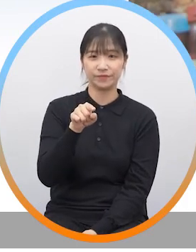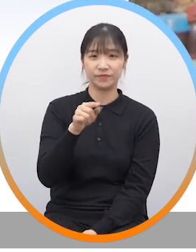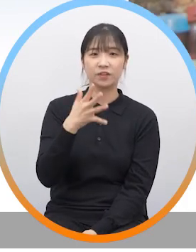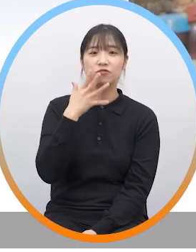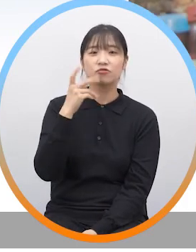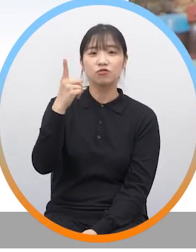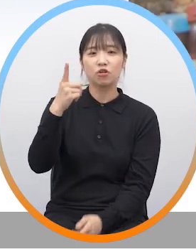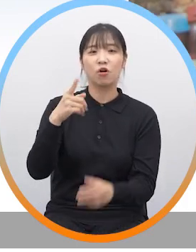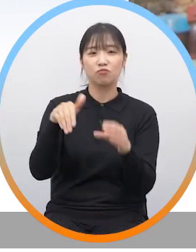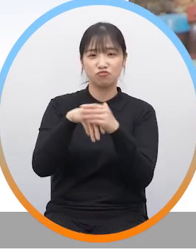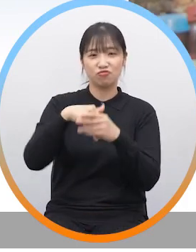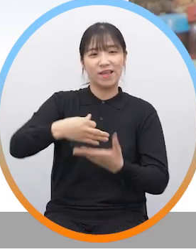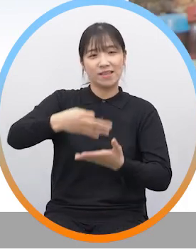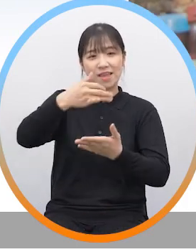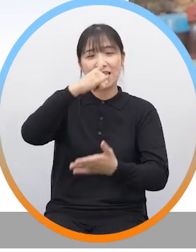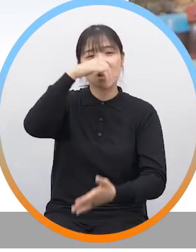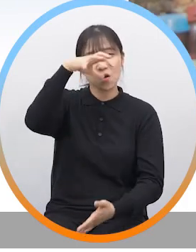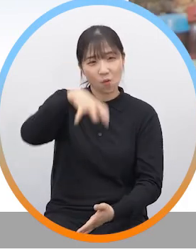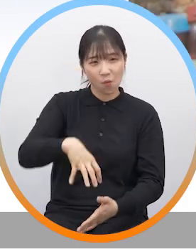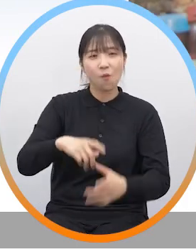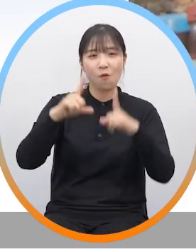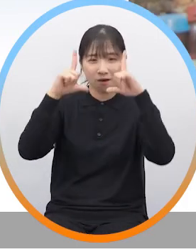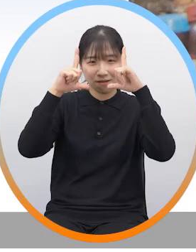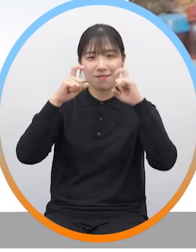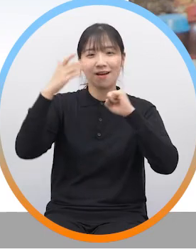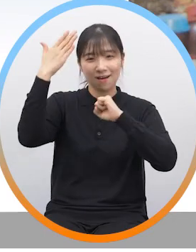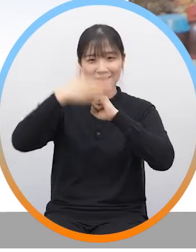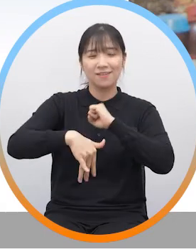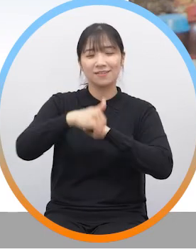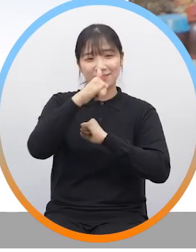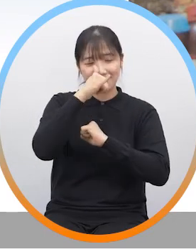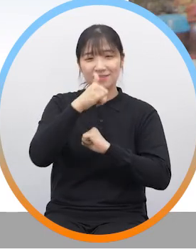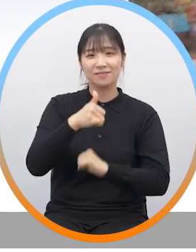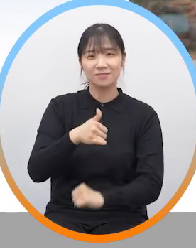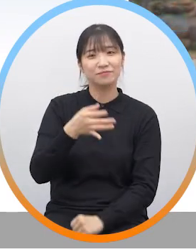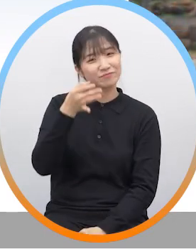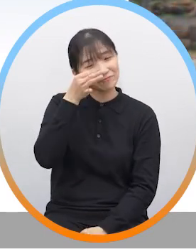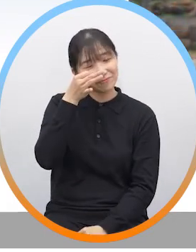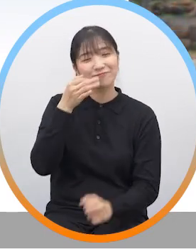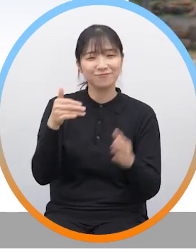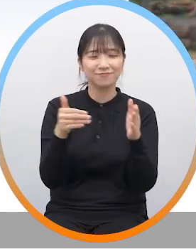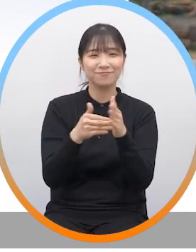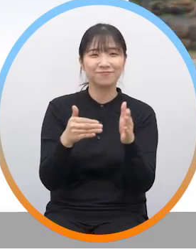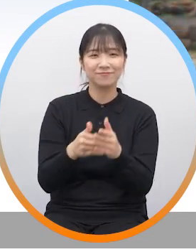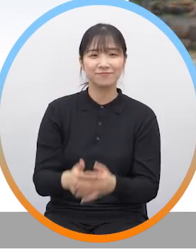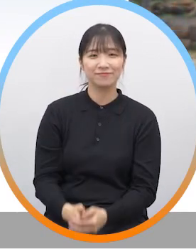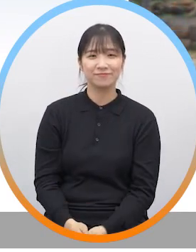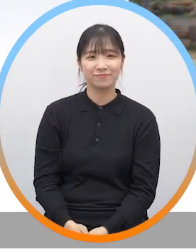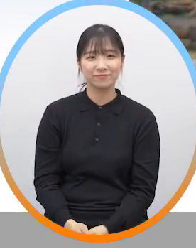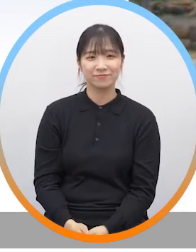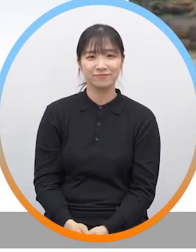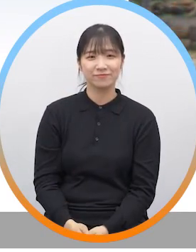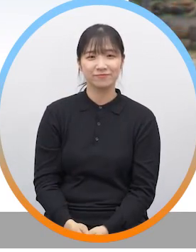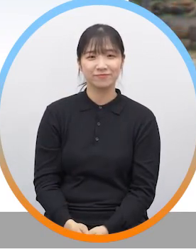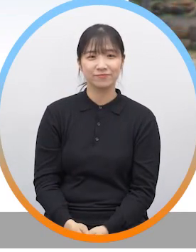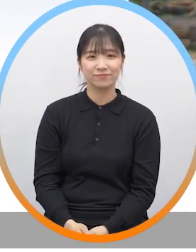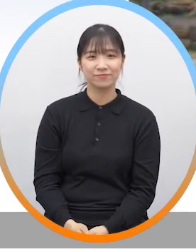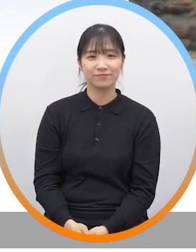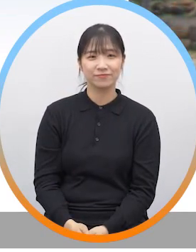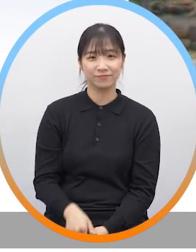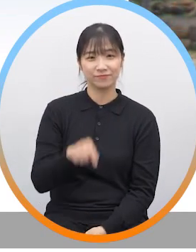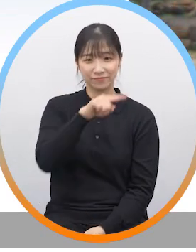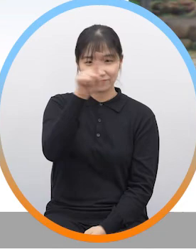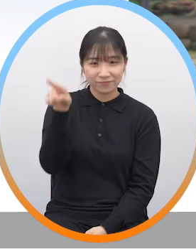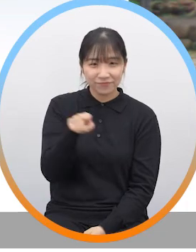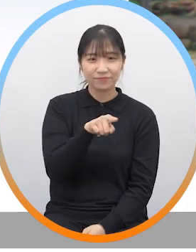우리 순천 문화재에 있는 곳에서 찍어서 이렇게 올려봤습니다. 뭐 감상만 하시겠습니다. 자,